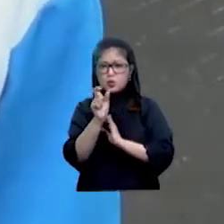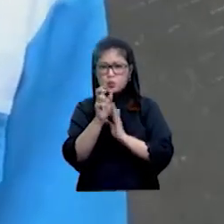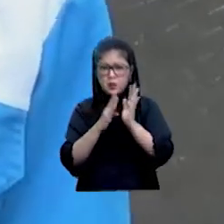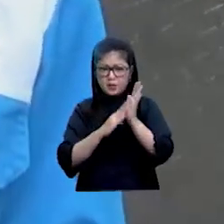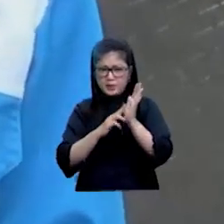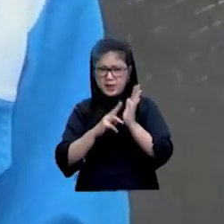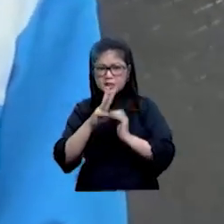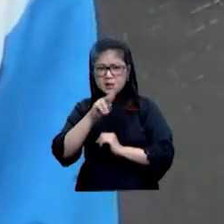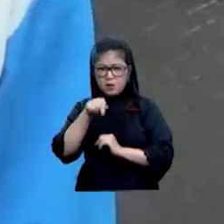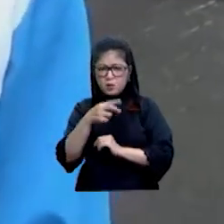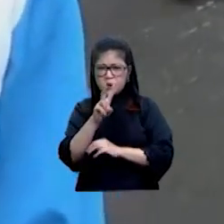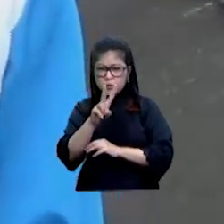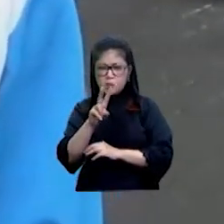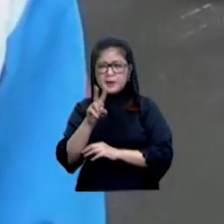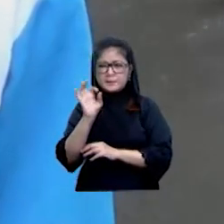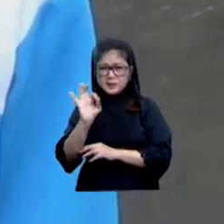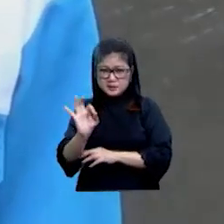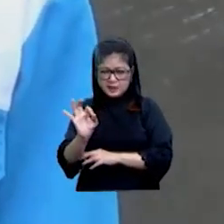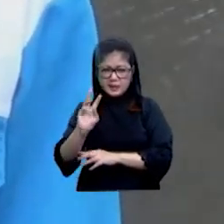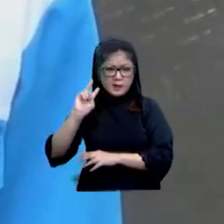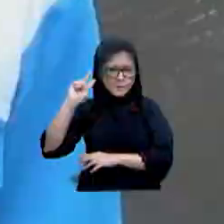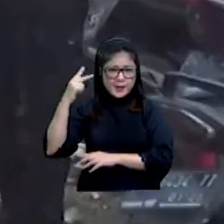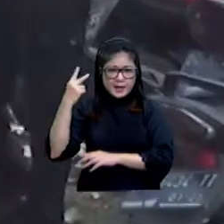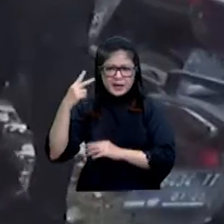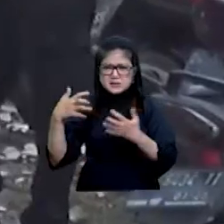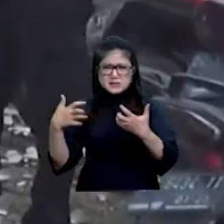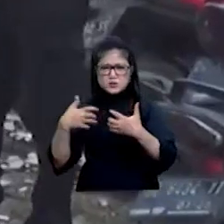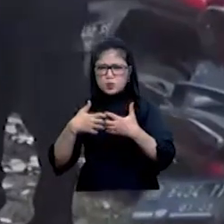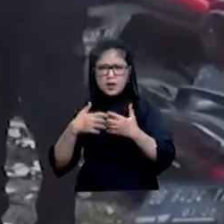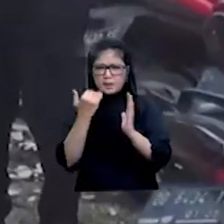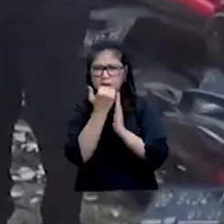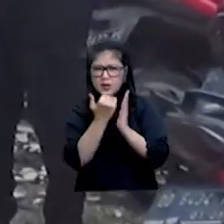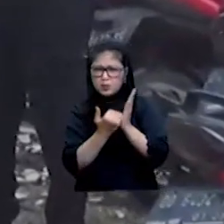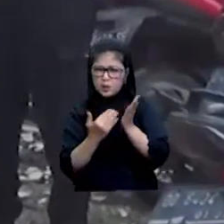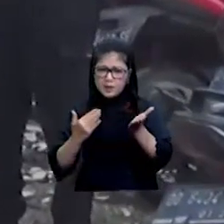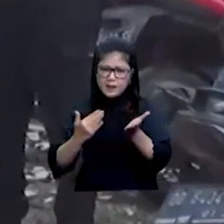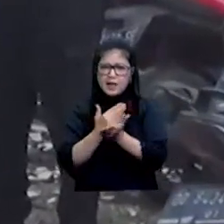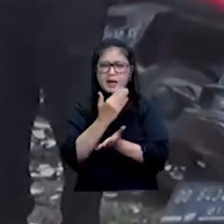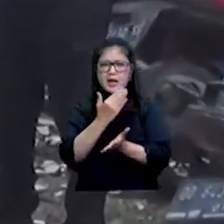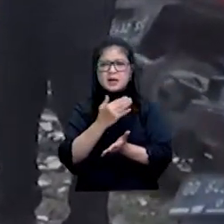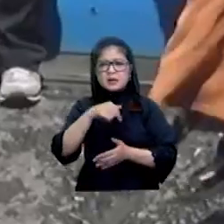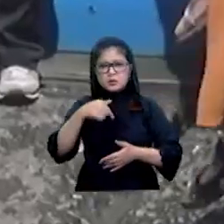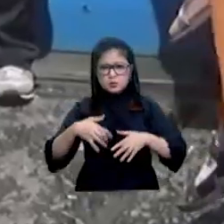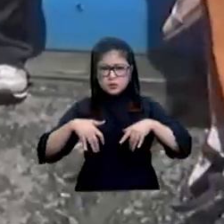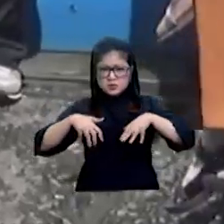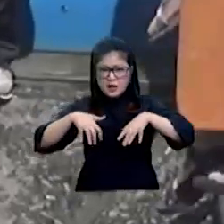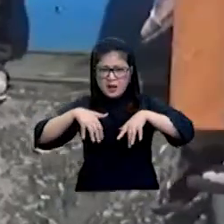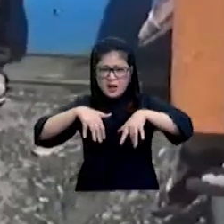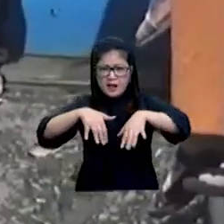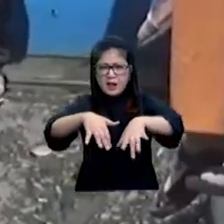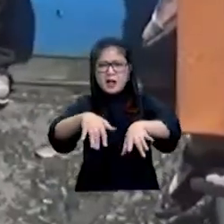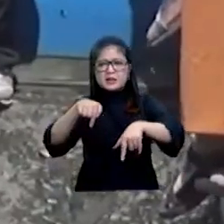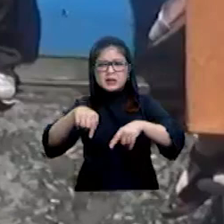kan dia kemarin tidak sesuai dengan aturan. Puluhan buruh ini kemudian bergerak ke kantor perusahaan PT OCS yang